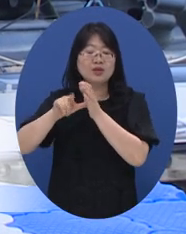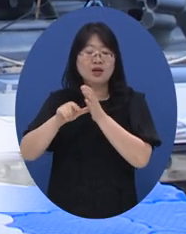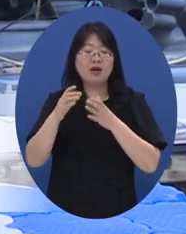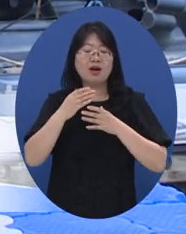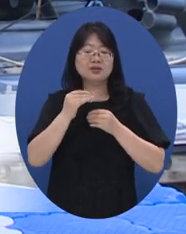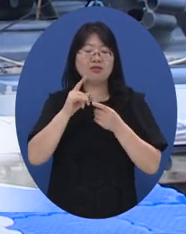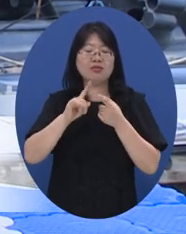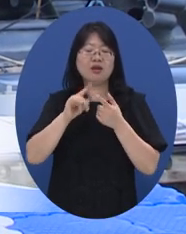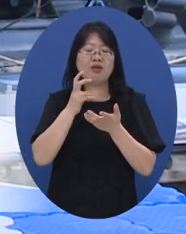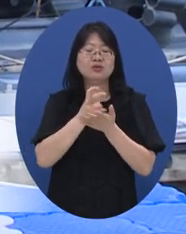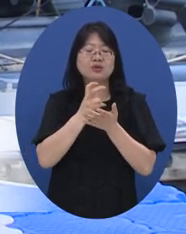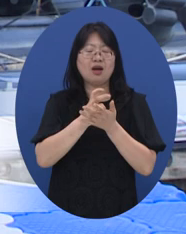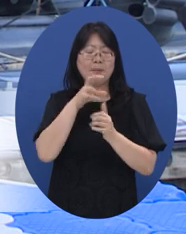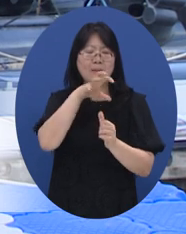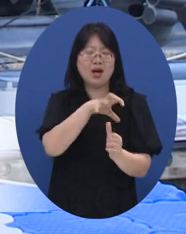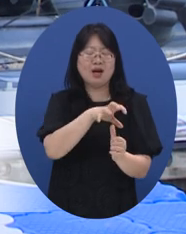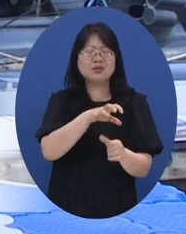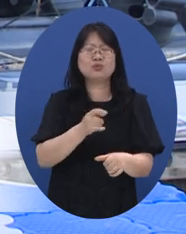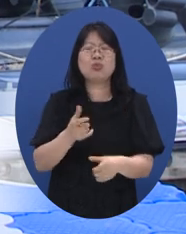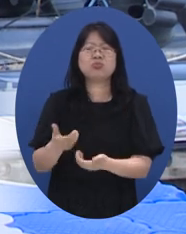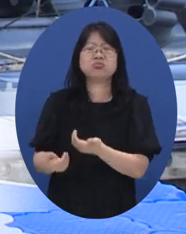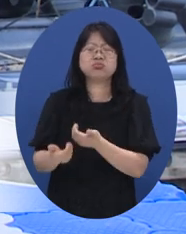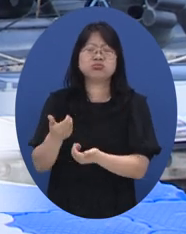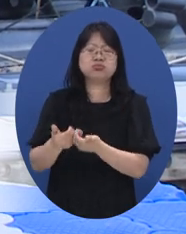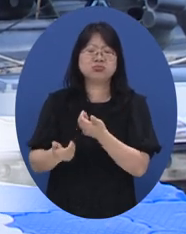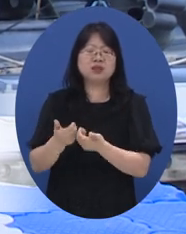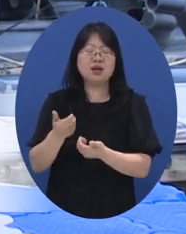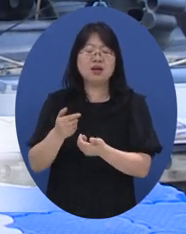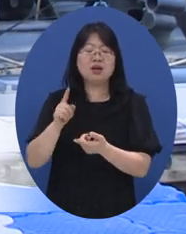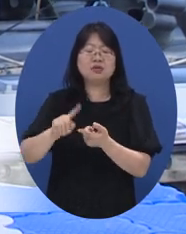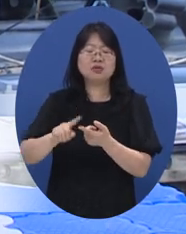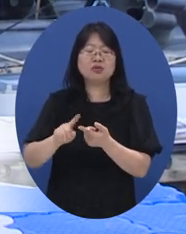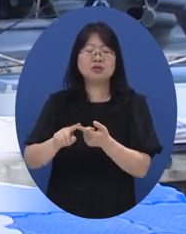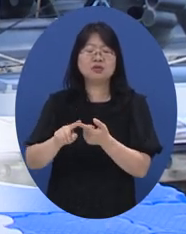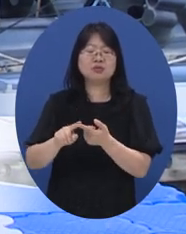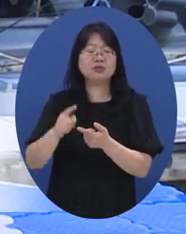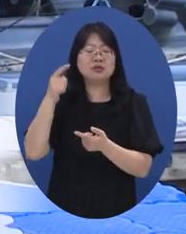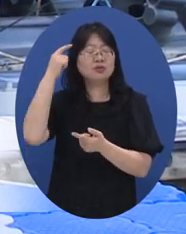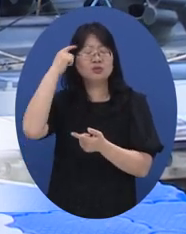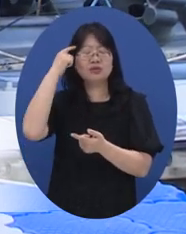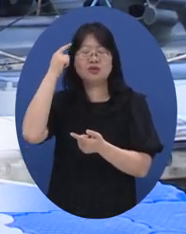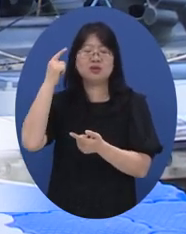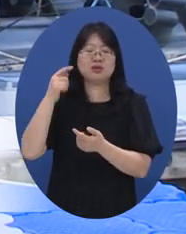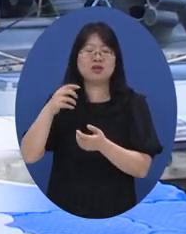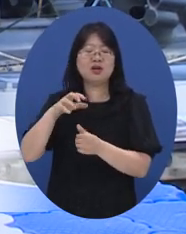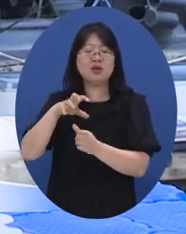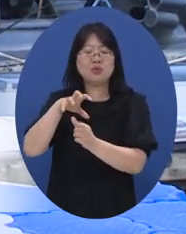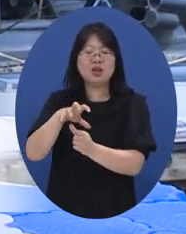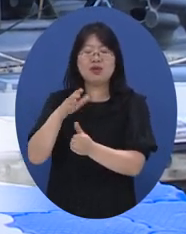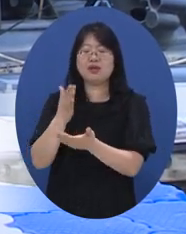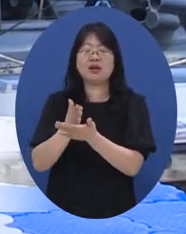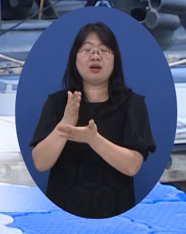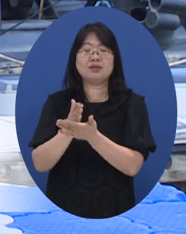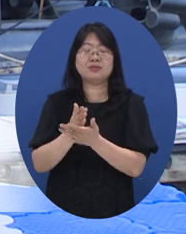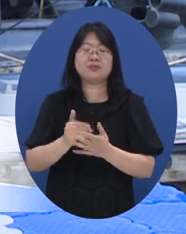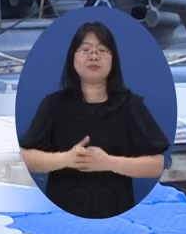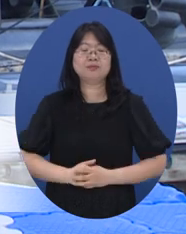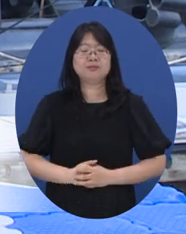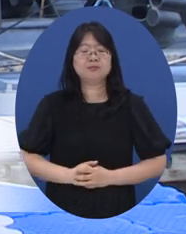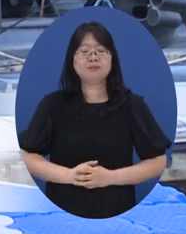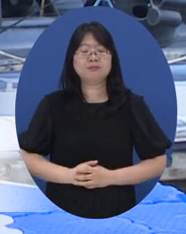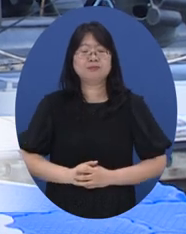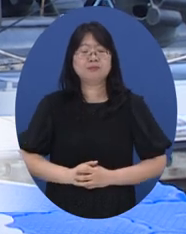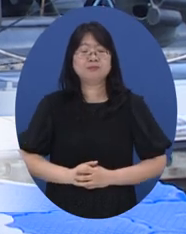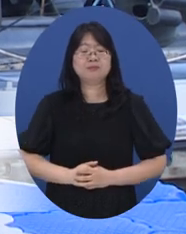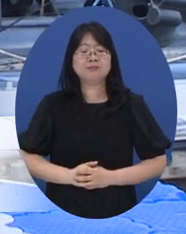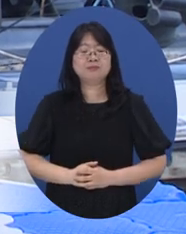때그 안전에 대한 그 규제를 하게 되면은 약간 불편해 하세요. 그런 규제를 규제라고